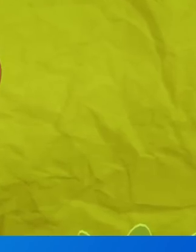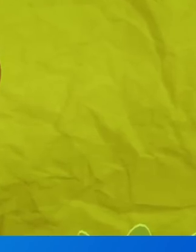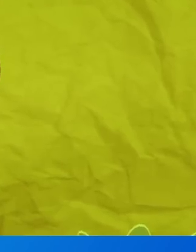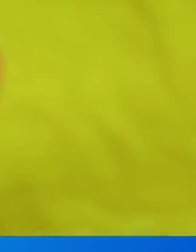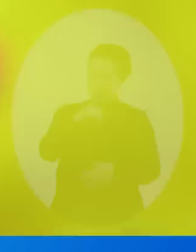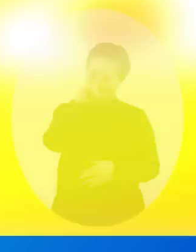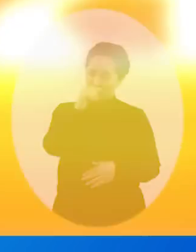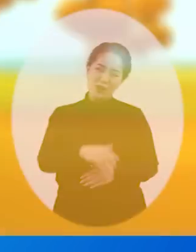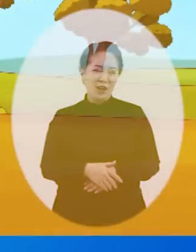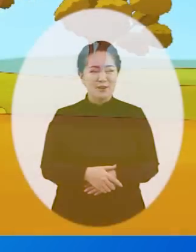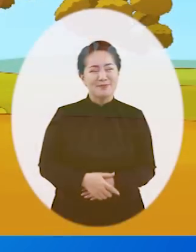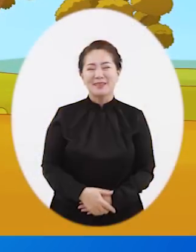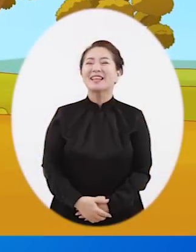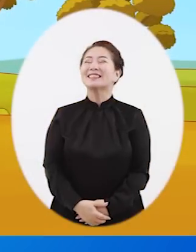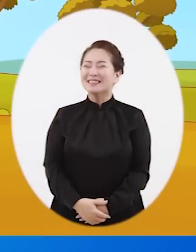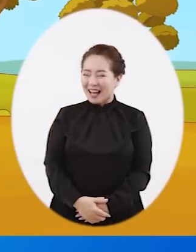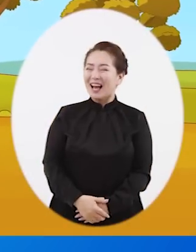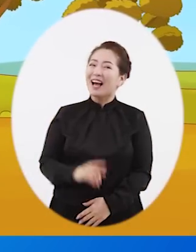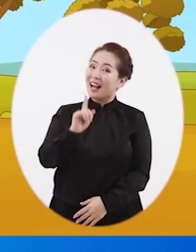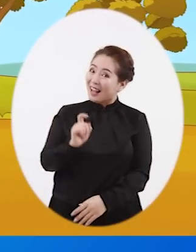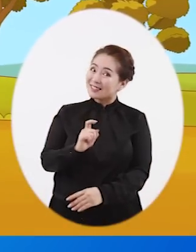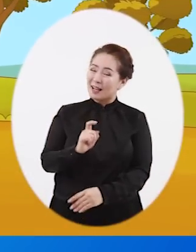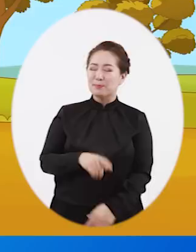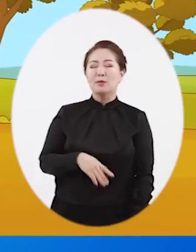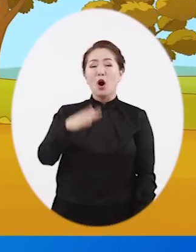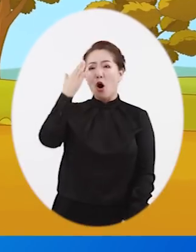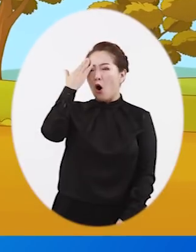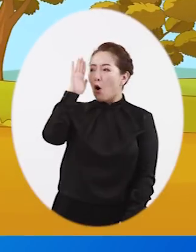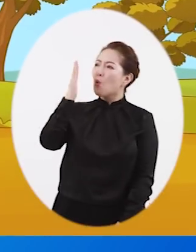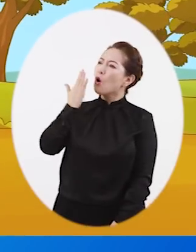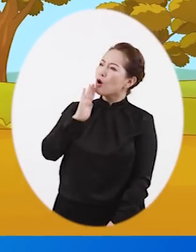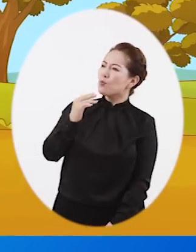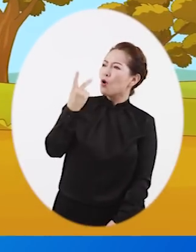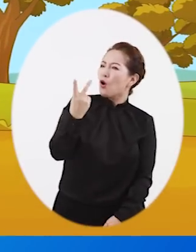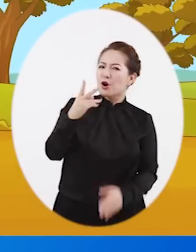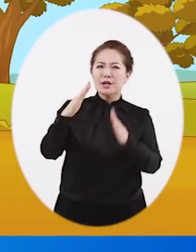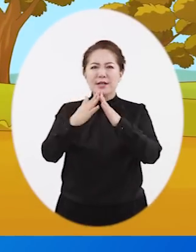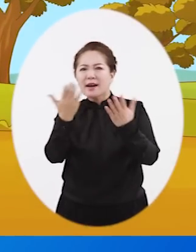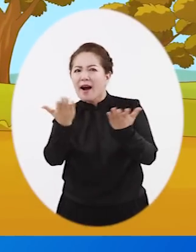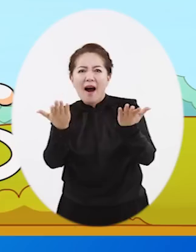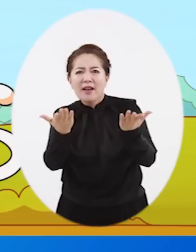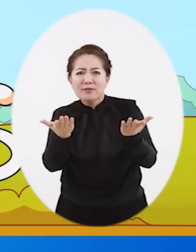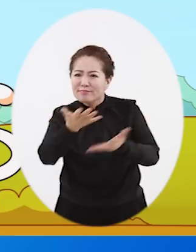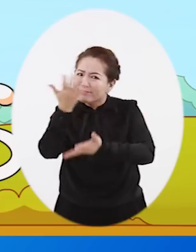гэж хэлжээ. За байз. Нөгөө өвөө эмээ хоёрын маань гэр нь хаана байдаг юм бол доо?